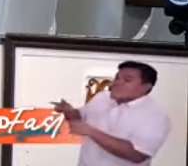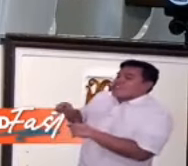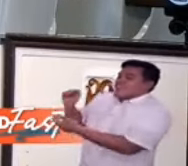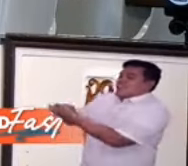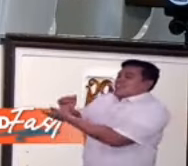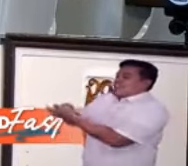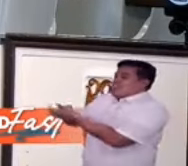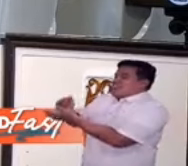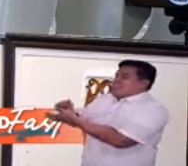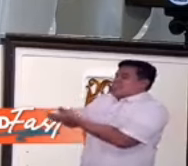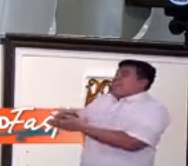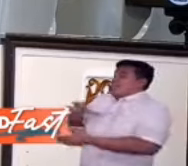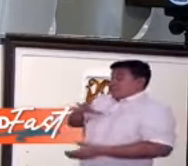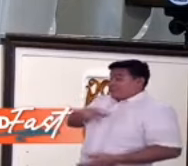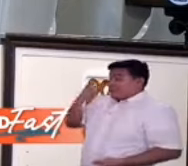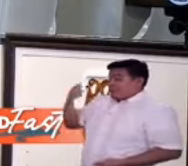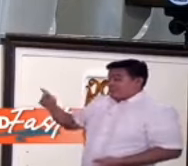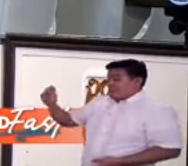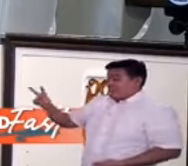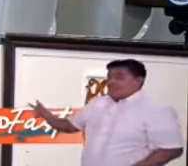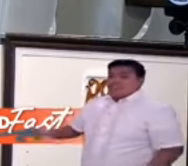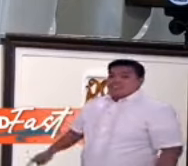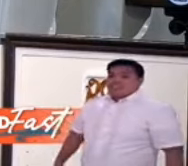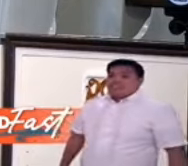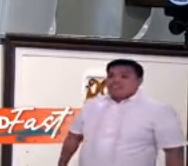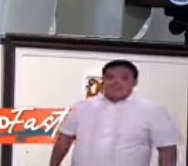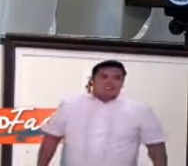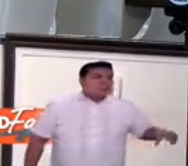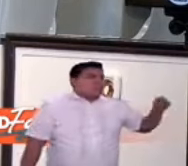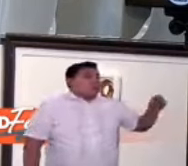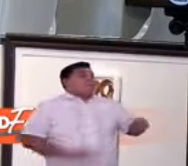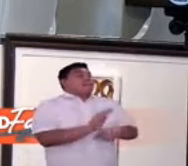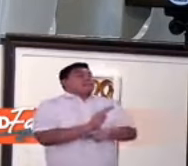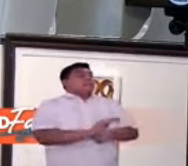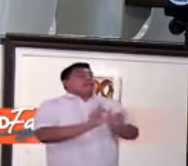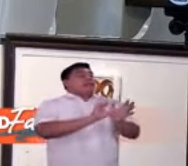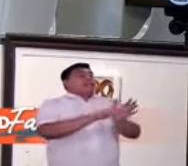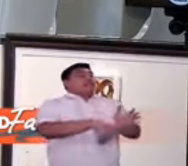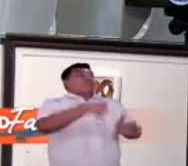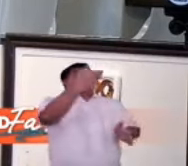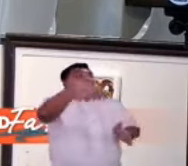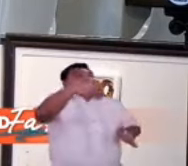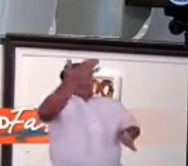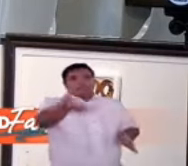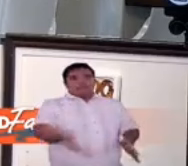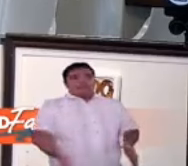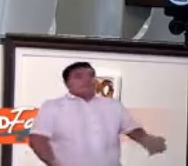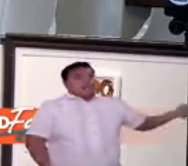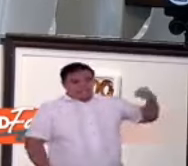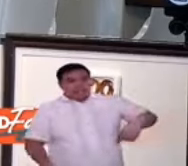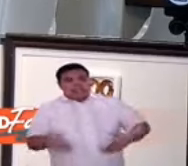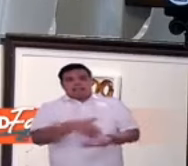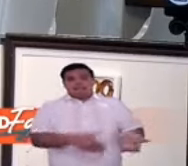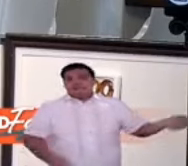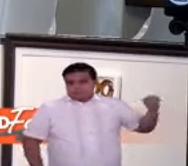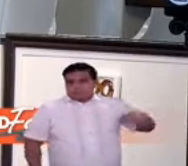Ayo. Pwede mo tanaw TV. Adili pa kay busy pa midri. Unya na lang dong, unya na lang. Balik lang diri